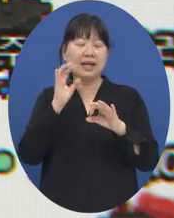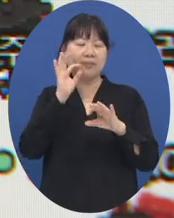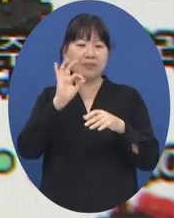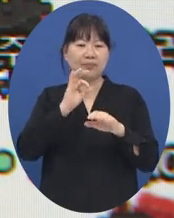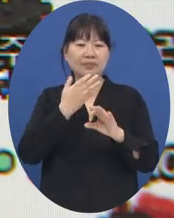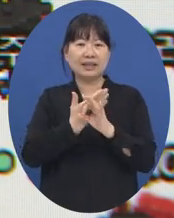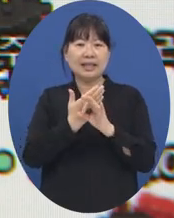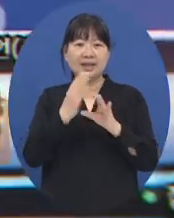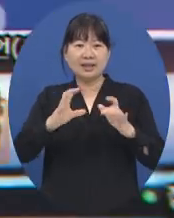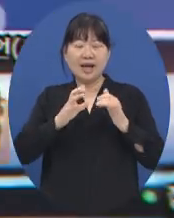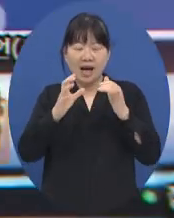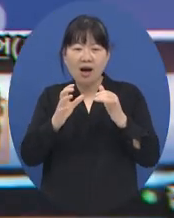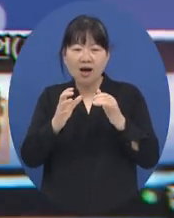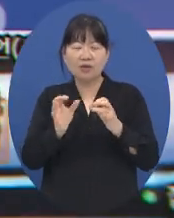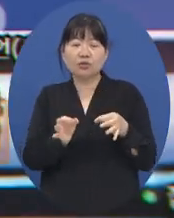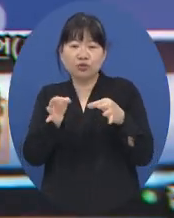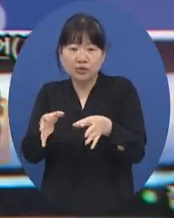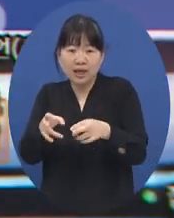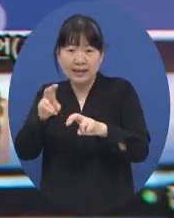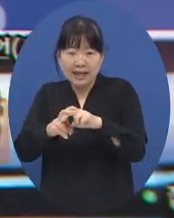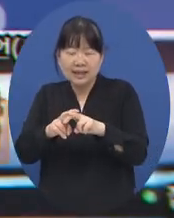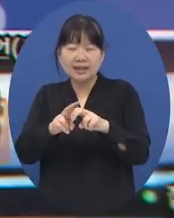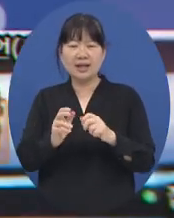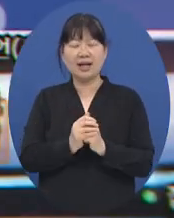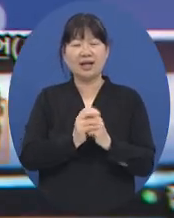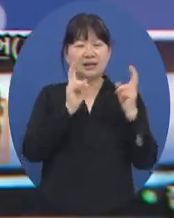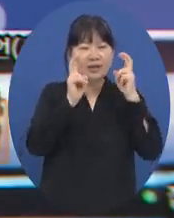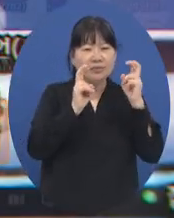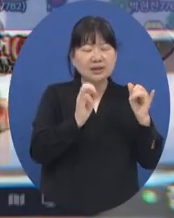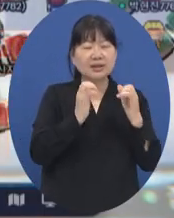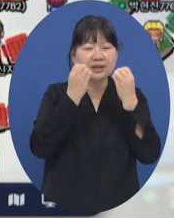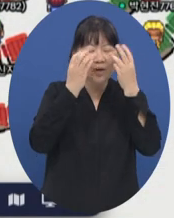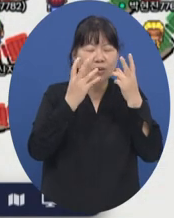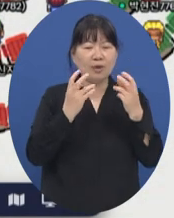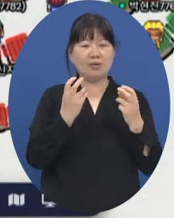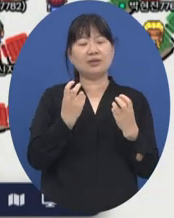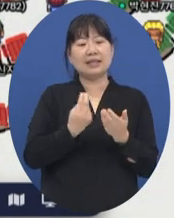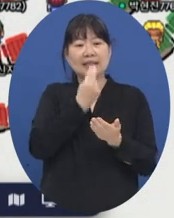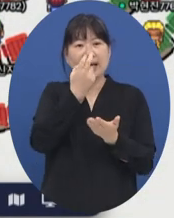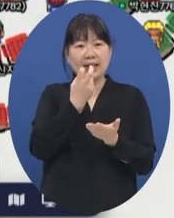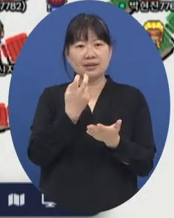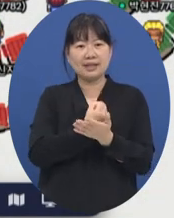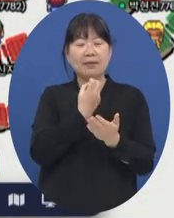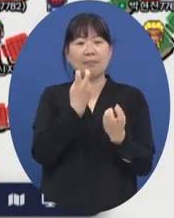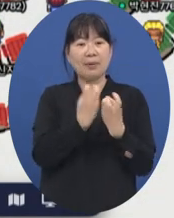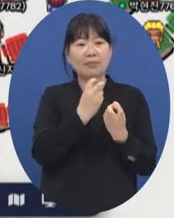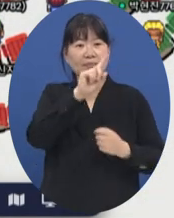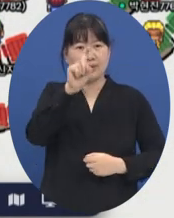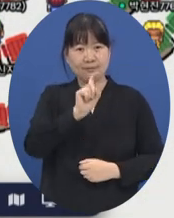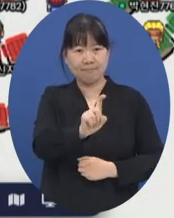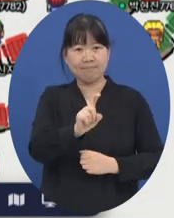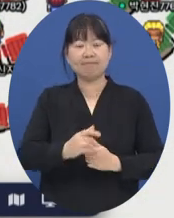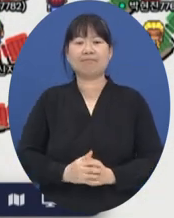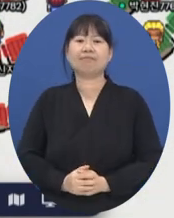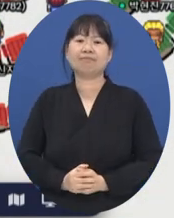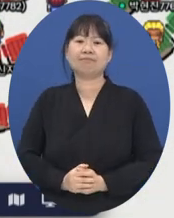기업들의 투자 유치의 새 돌파구가 될수 있을지 주목됩니다. 경기지TV 최지연입니다.